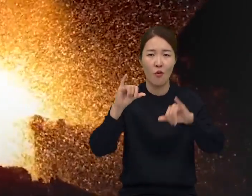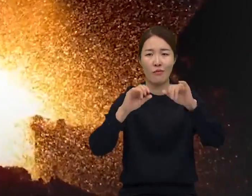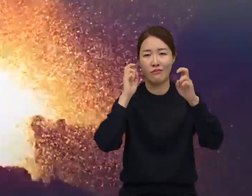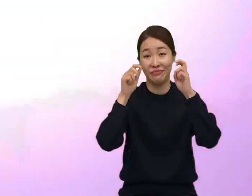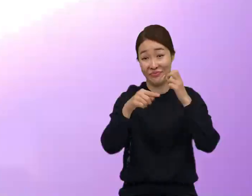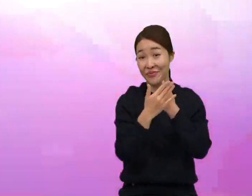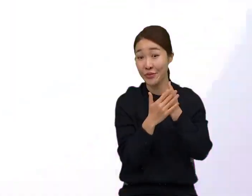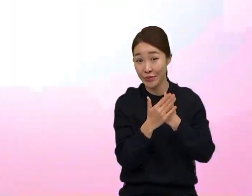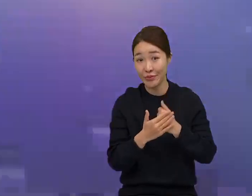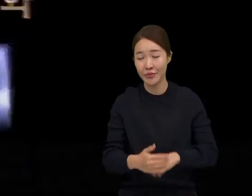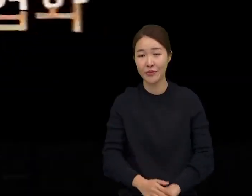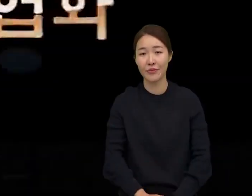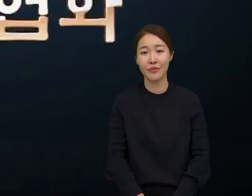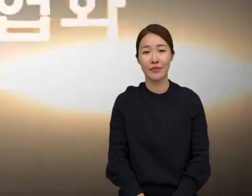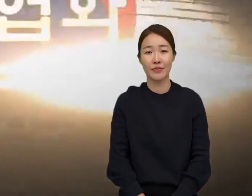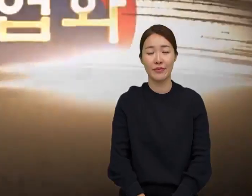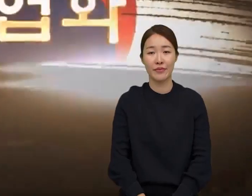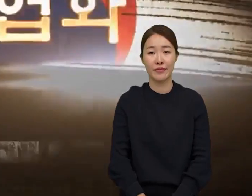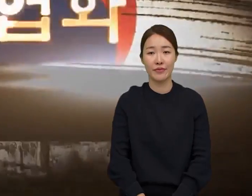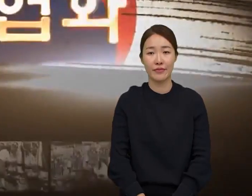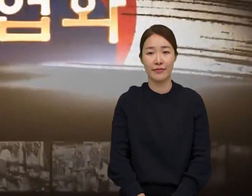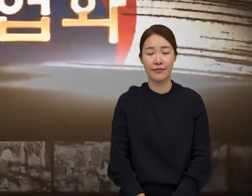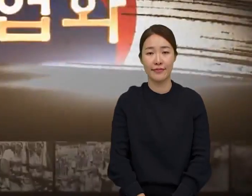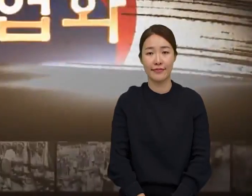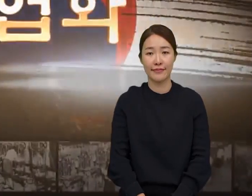탄탄한 중화학 공업이 있었다.